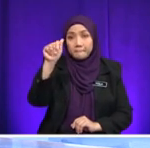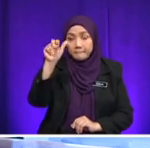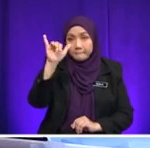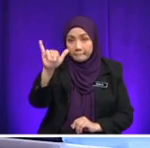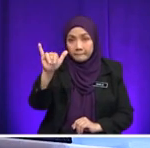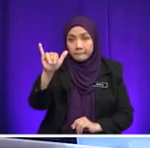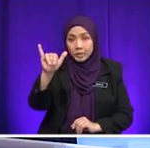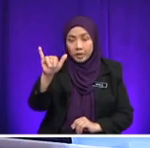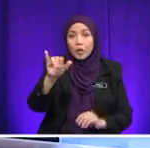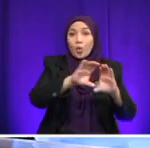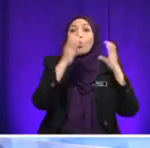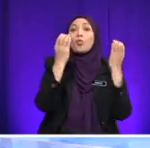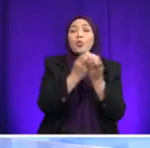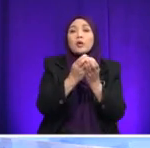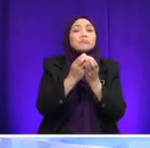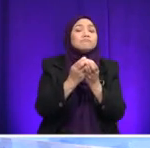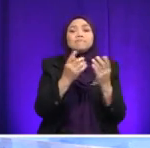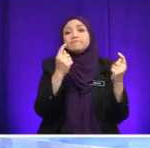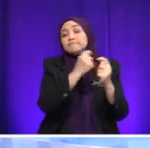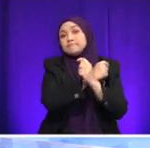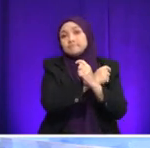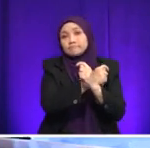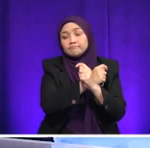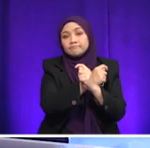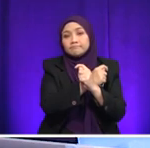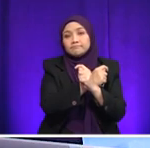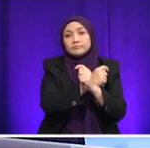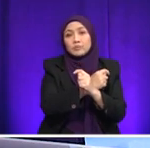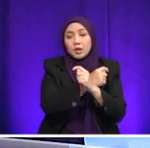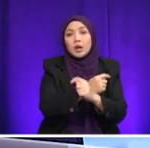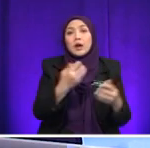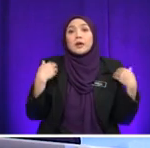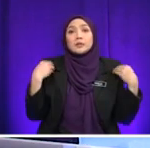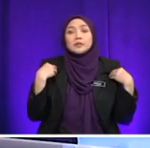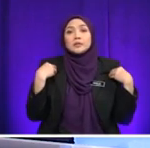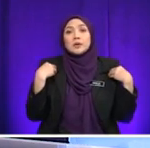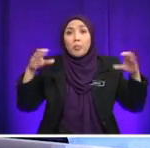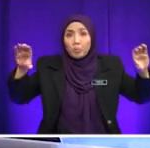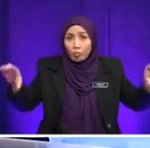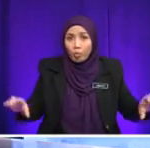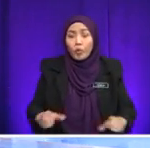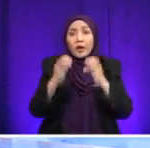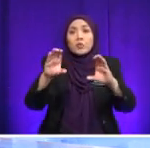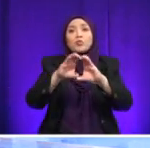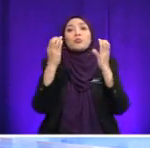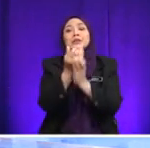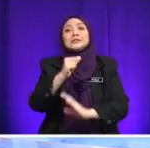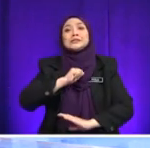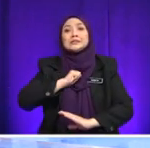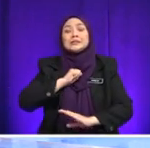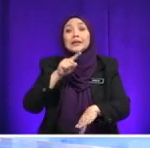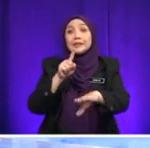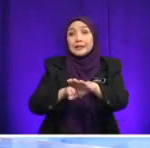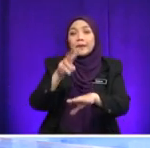anti penyerahan telah menumbuhkan cawangannya di sibuk kalaka dan Miri betul atau